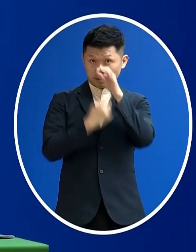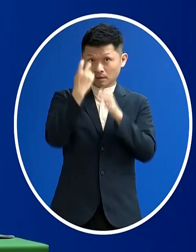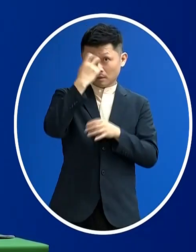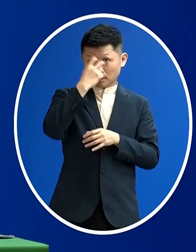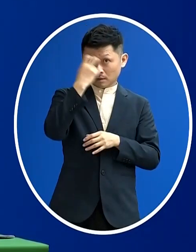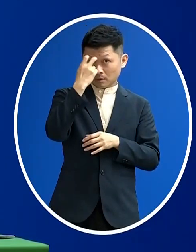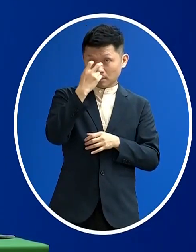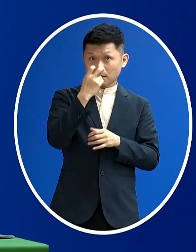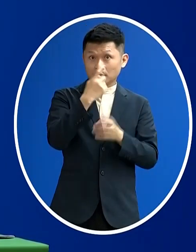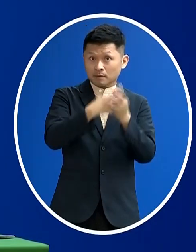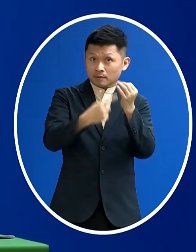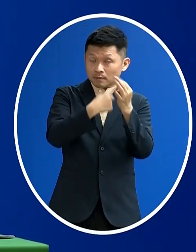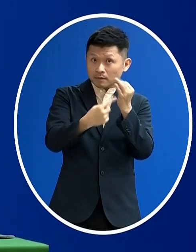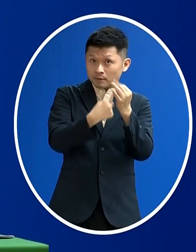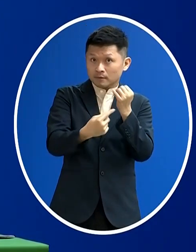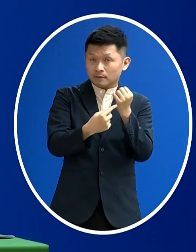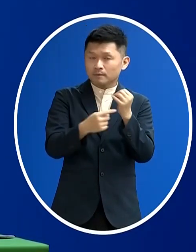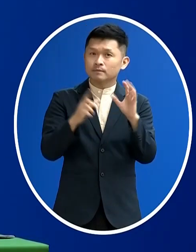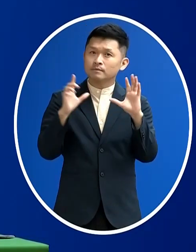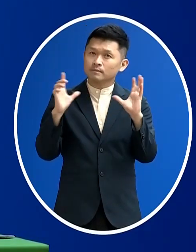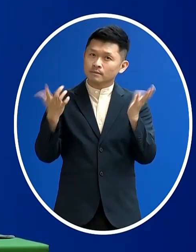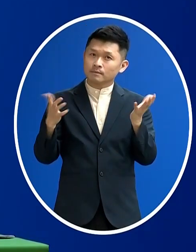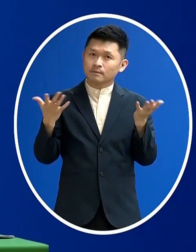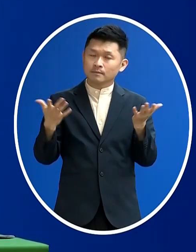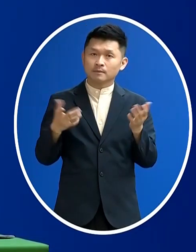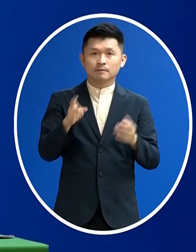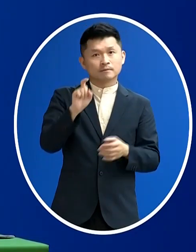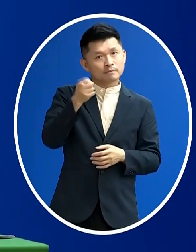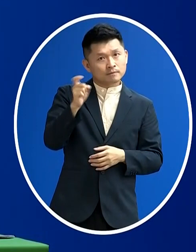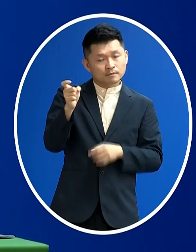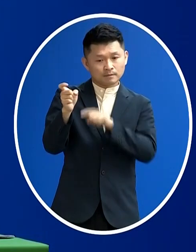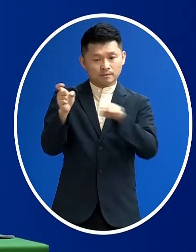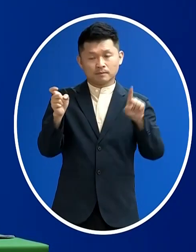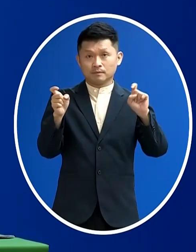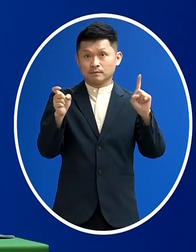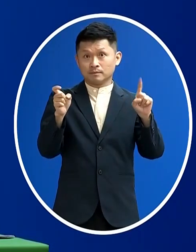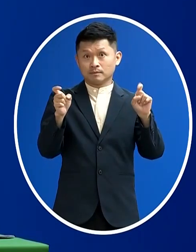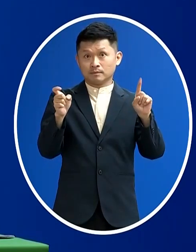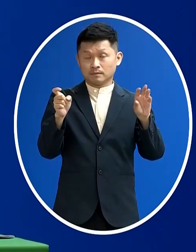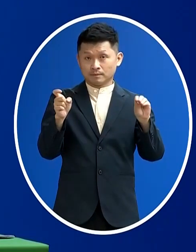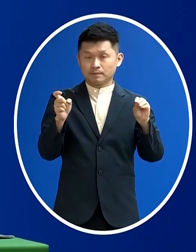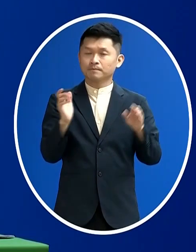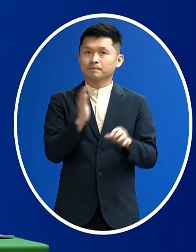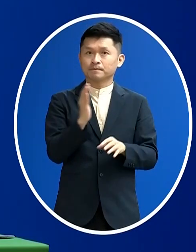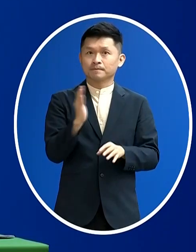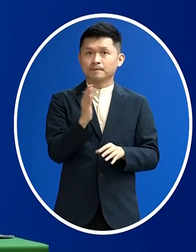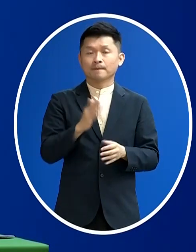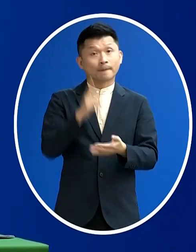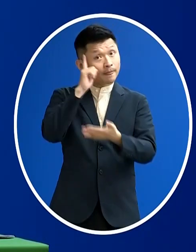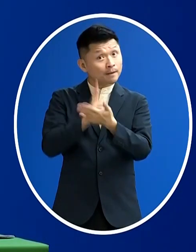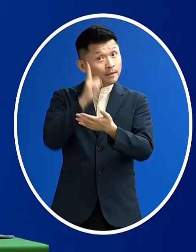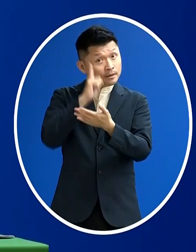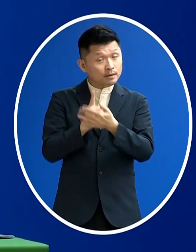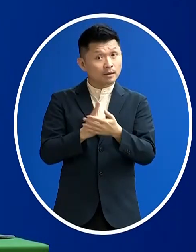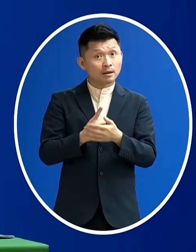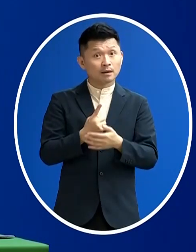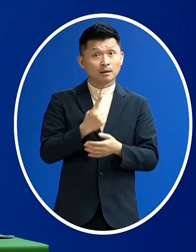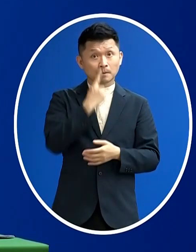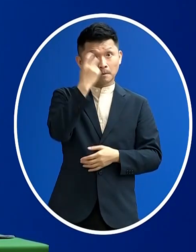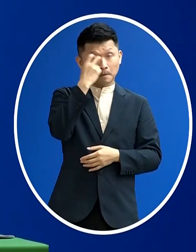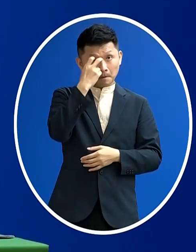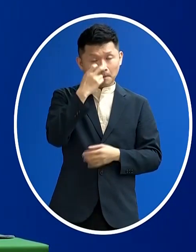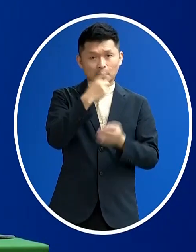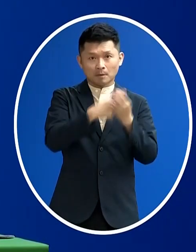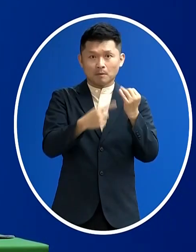采检的情形看起来，就是说大概都是在10万到11万左右这个区间，然后每天的这个采检数。